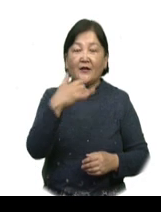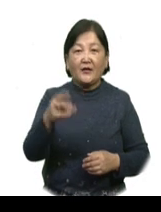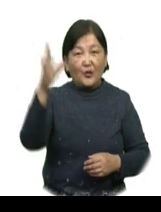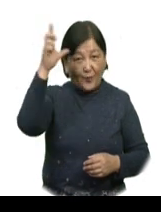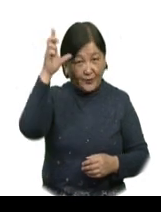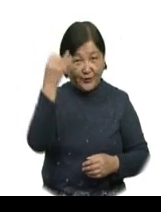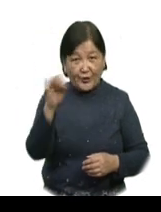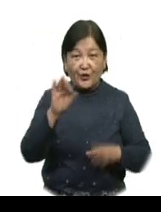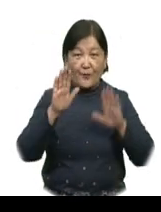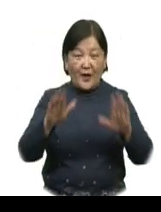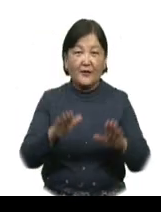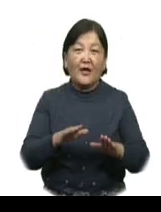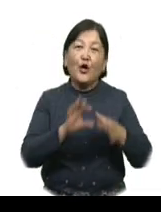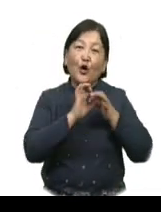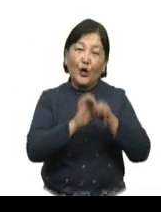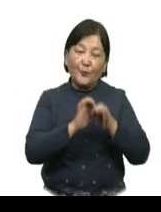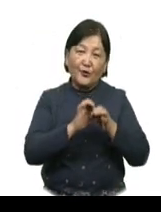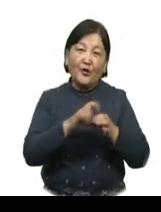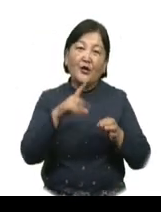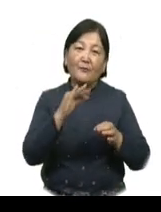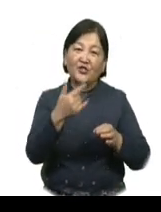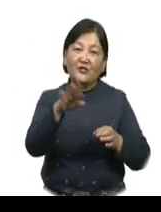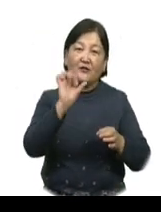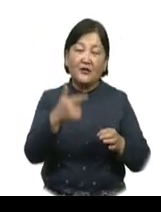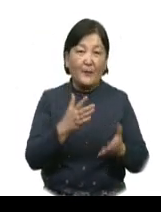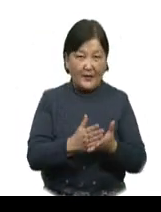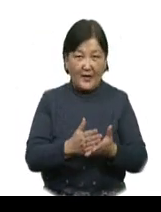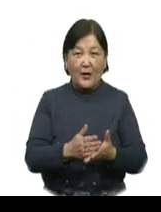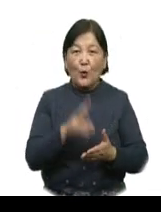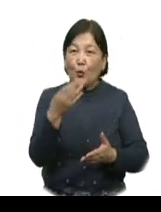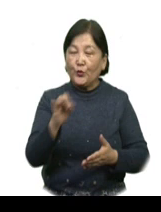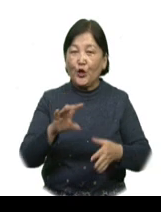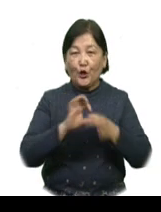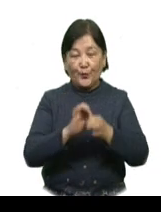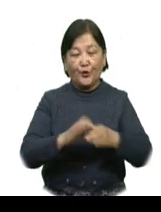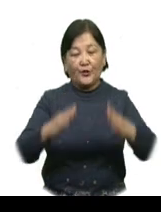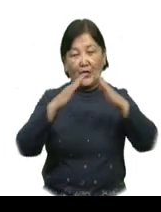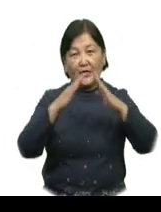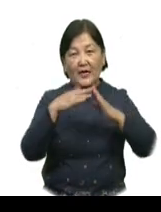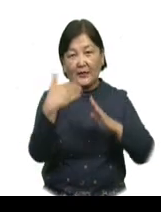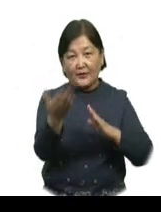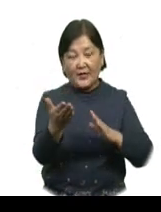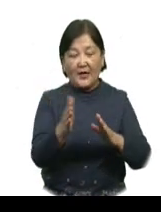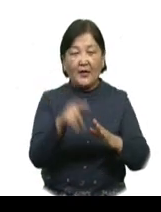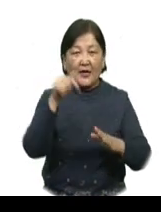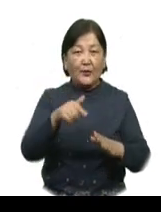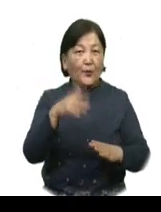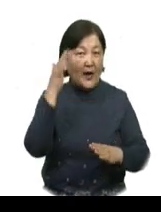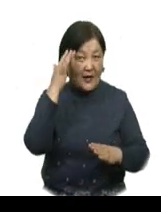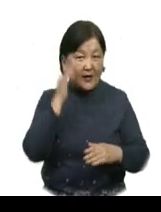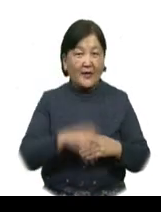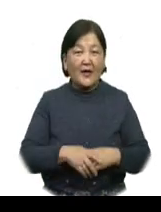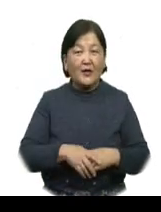боловсролтой байх энэ одоо хүчин зүйлүүдээр хэмжигддэг юм байна. За тийм учраас та нар гэрээний даалгавраа өнөөдрийнхөө системийн аргыг